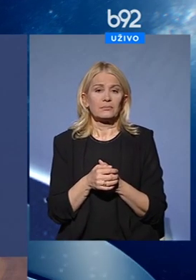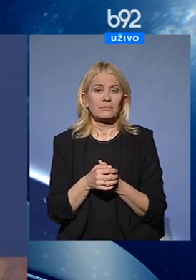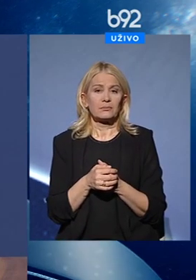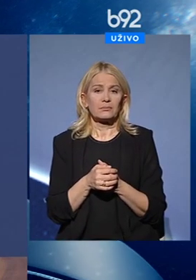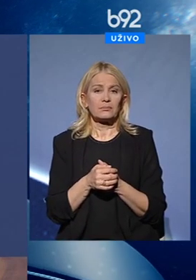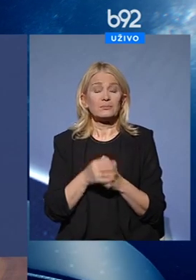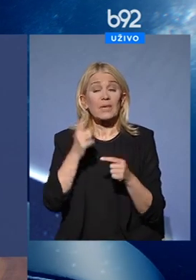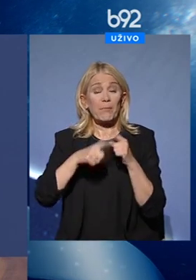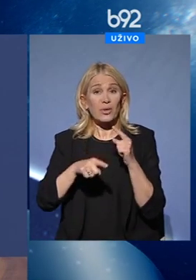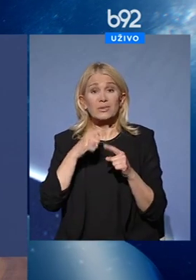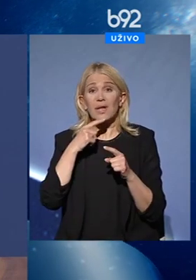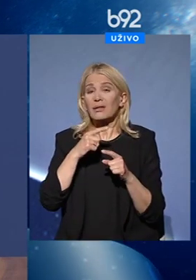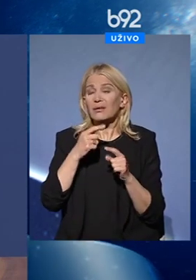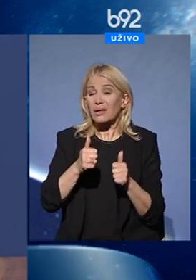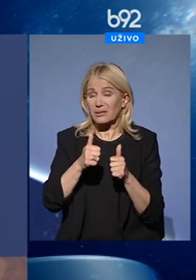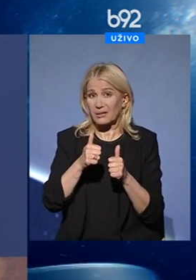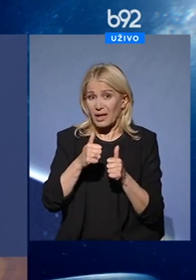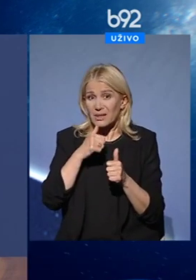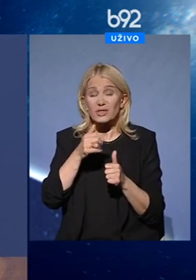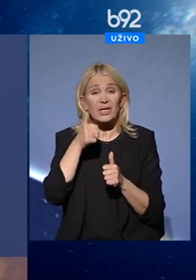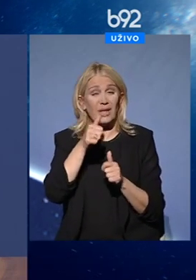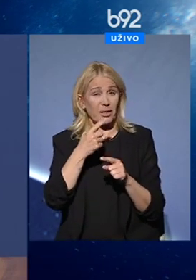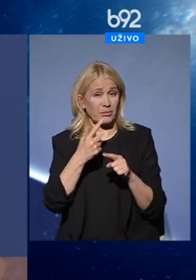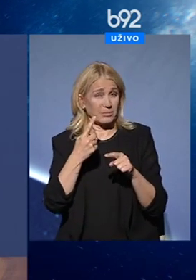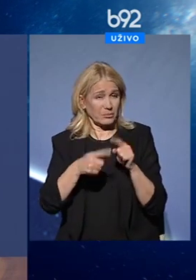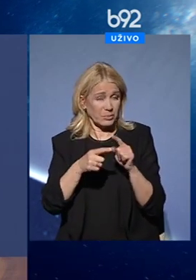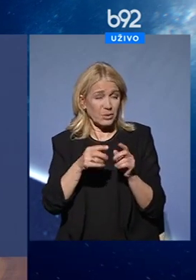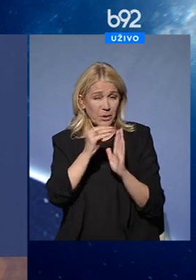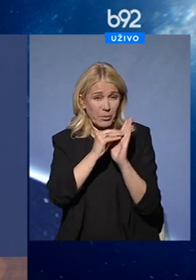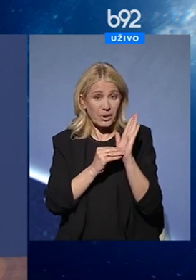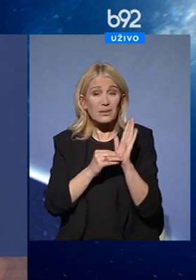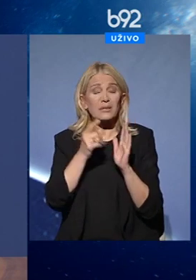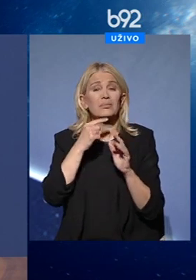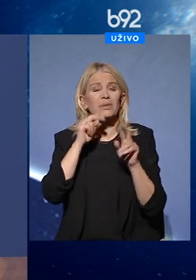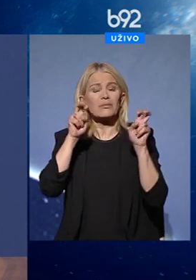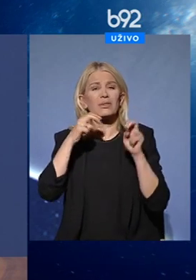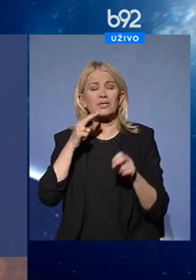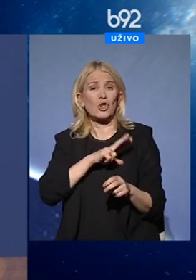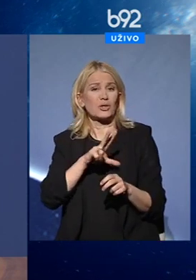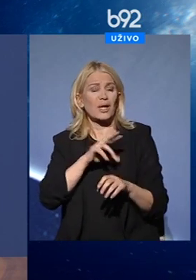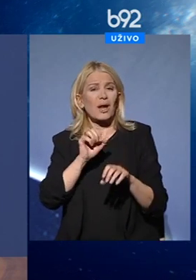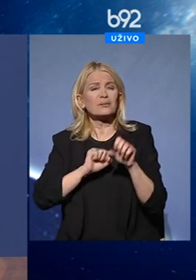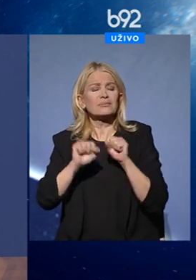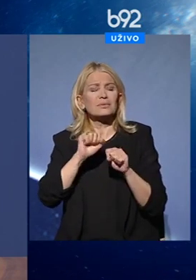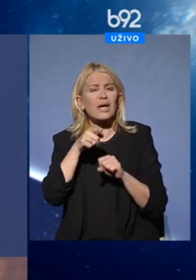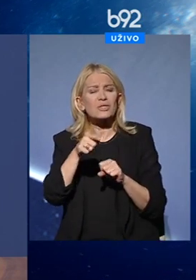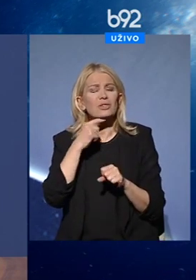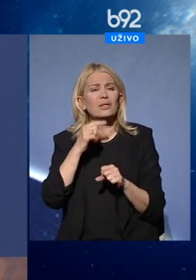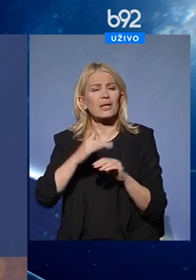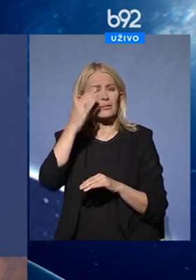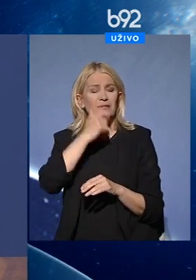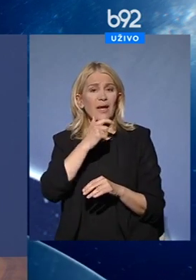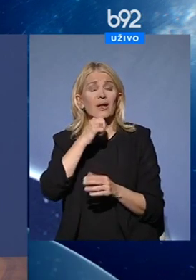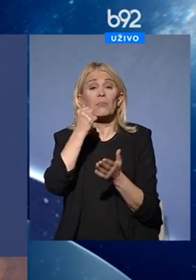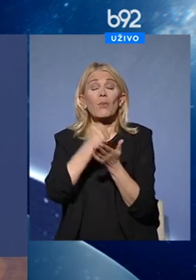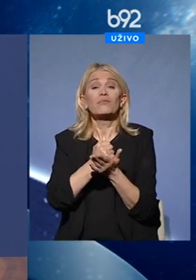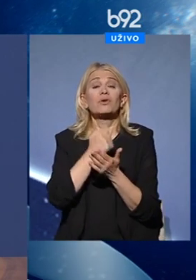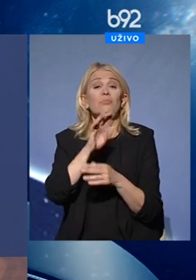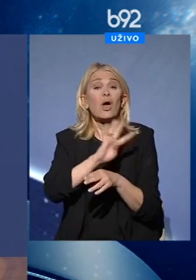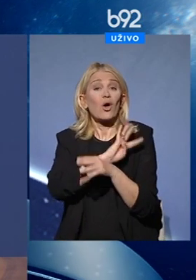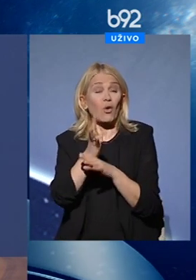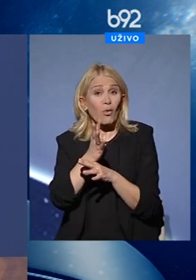Po posljednjem preseku na današnji dan u navedenim ustanovama socijalne zaštite domovima za smeštaj odraslih starih potvrđeno je prisustvo